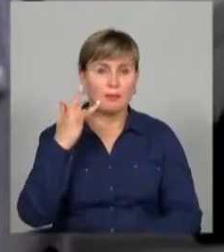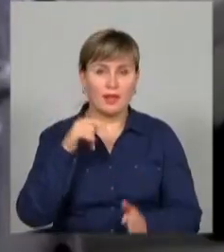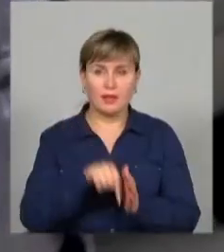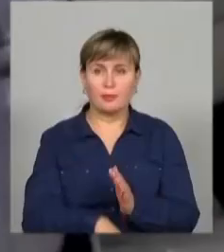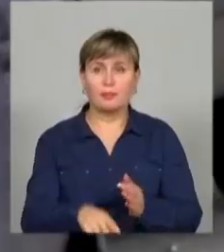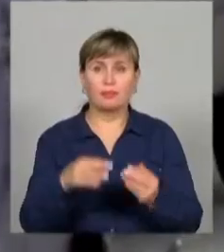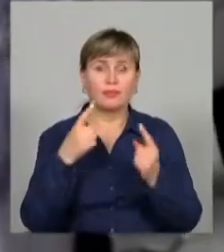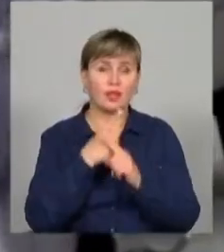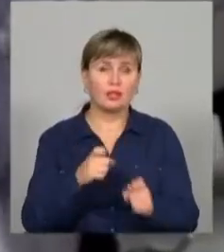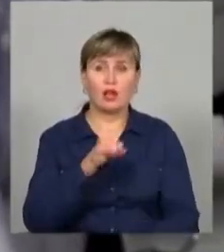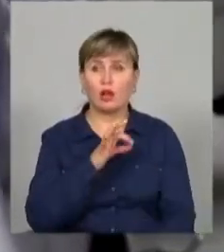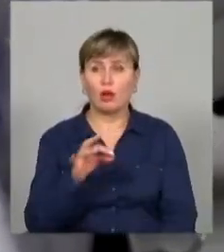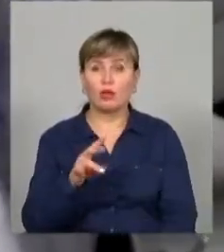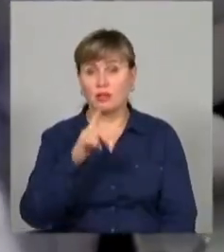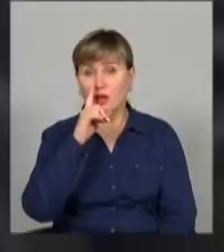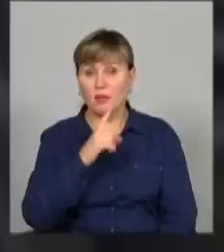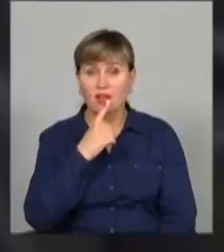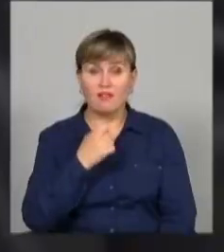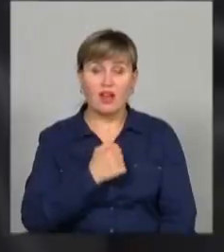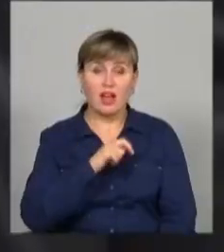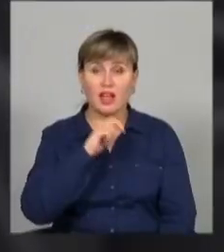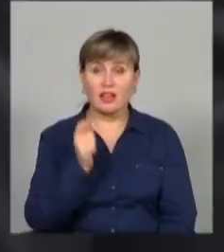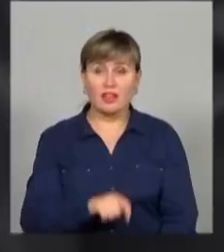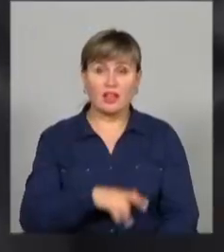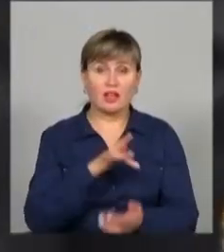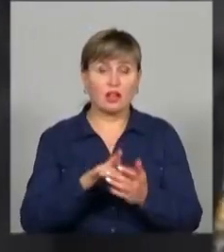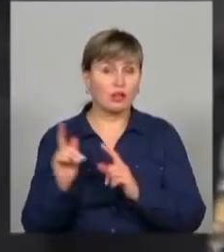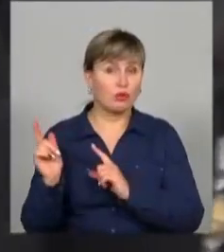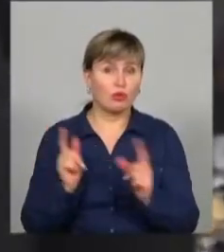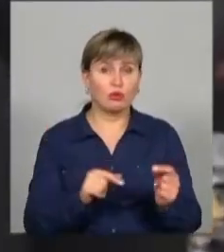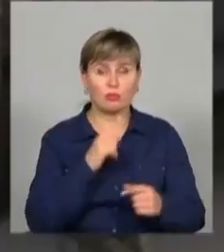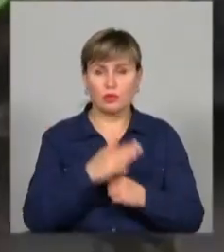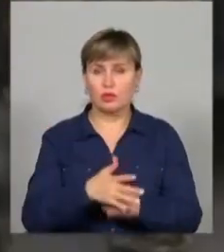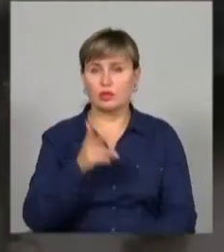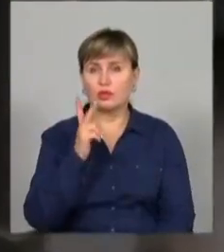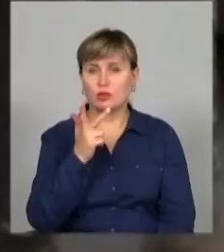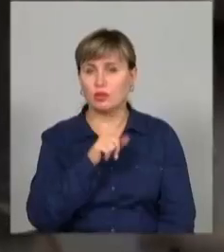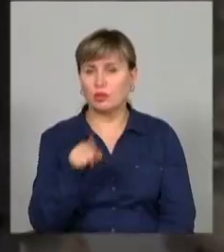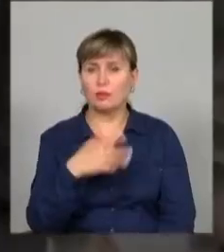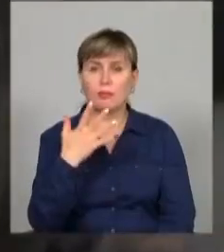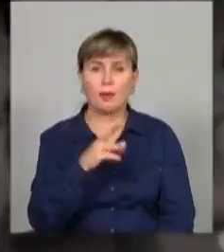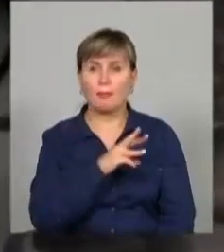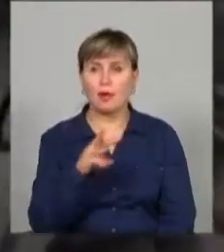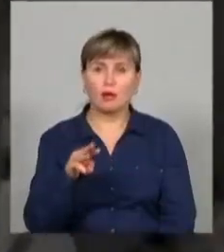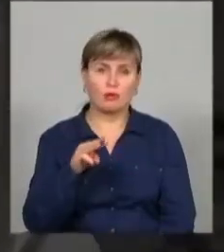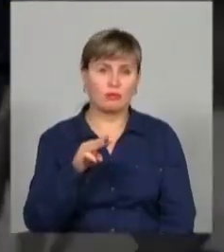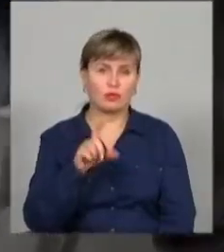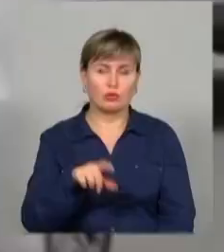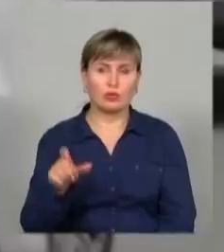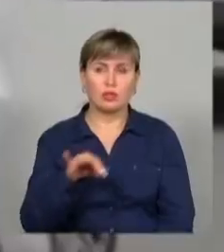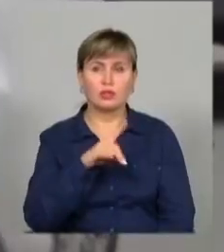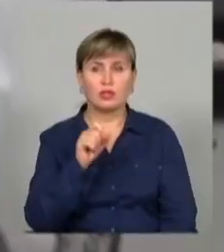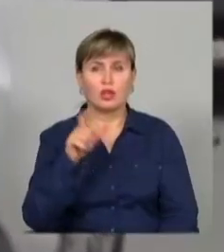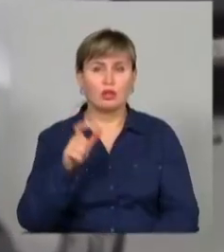По данным ООН, только за месяц войны города Украины покинули почти 3,5 миллиона человек. Из-за большого притока людей